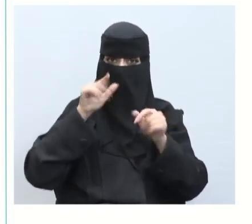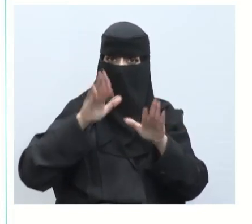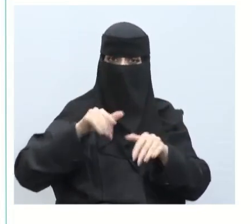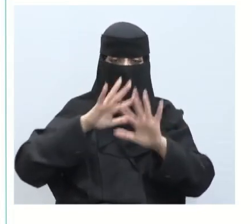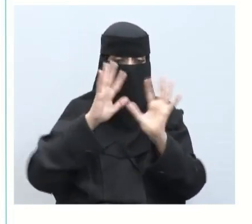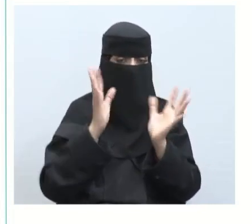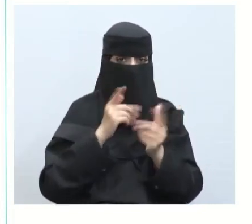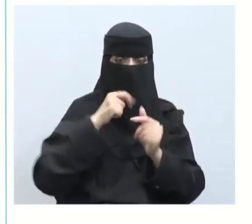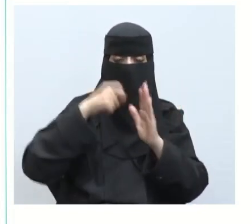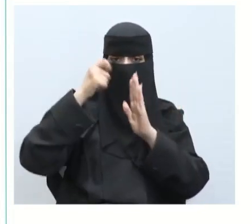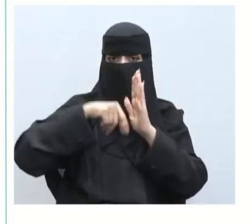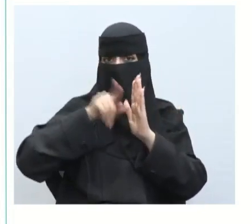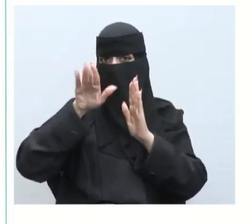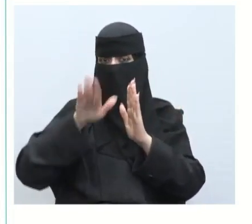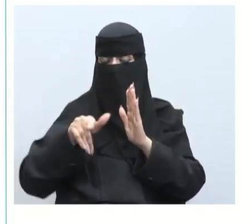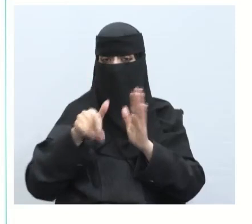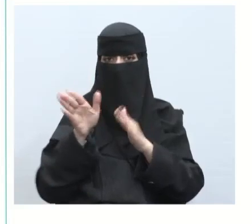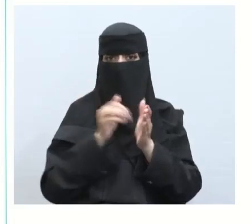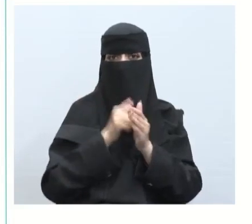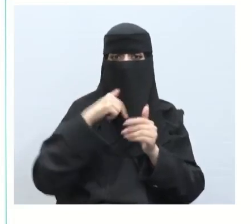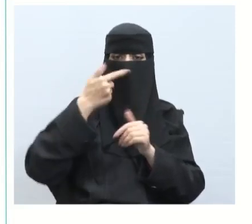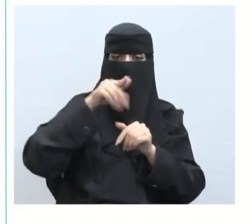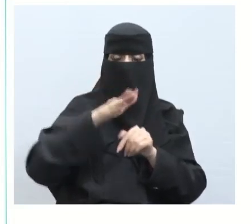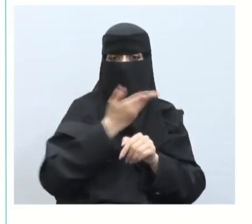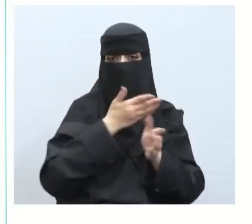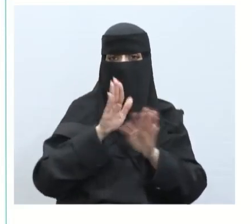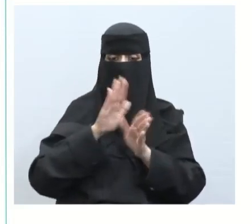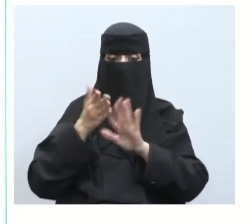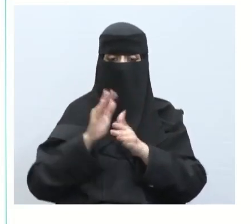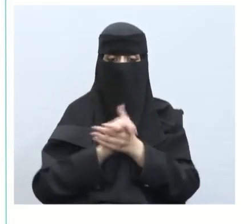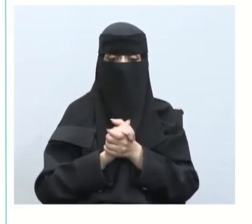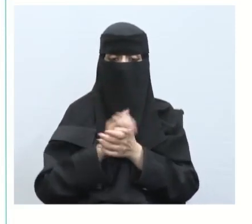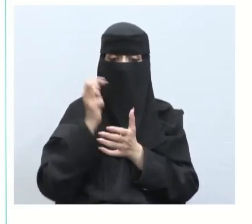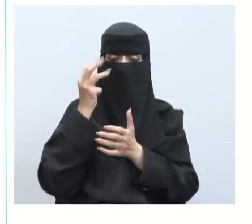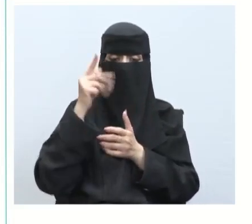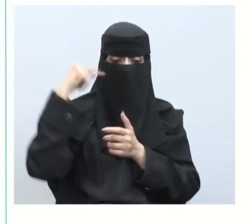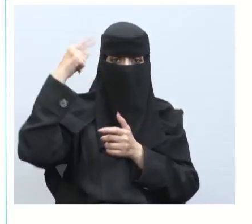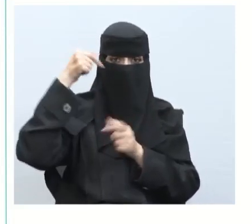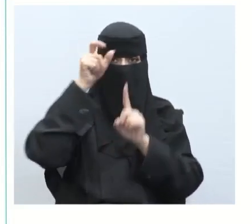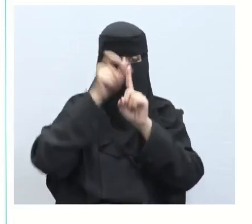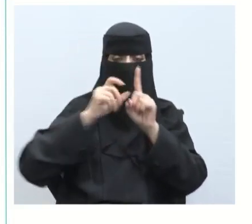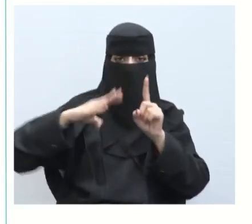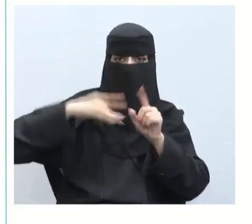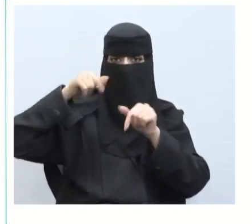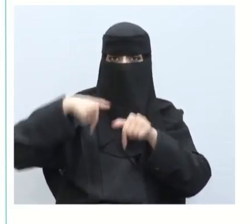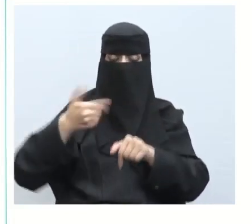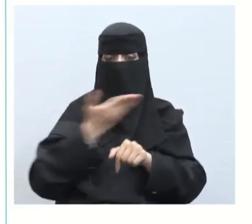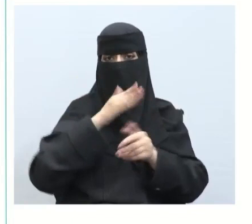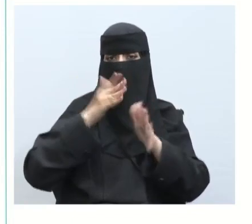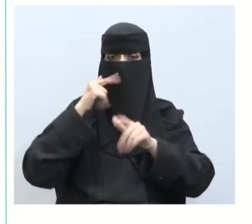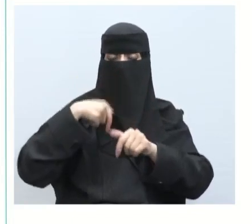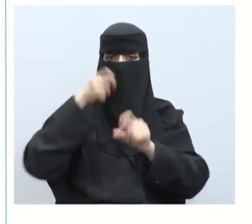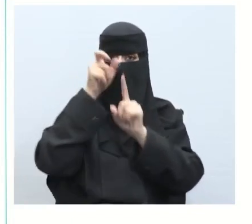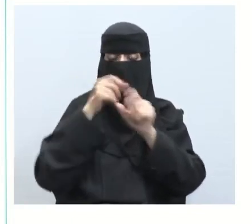لجميع القرارات واثارها المحتمله ايضا يفكر المديرون الفعال في التاثير المحتمل